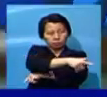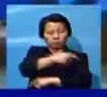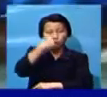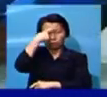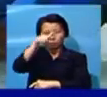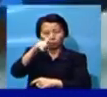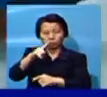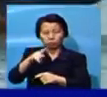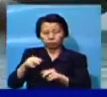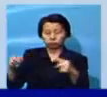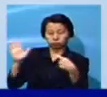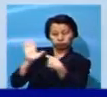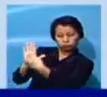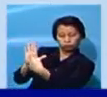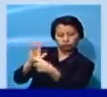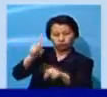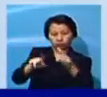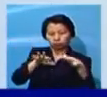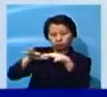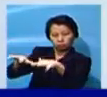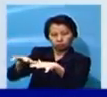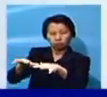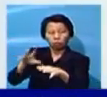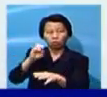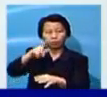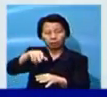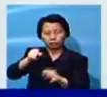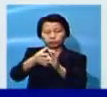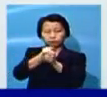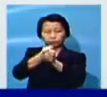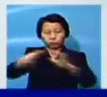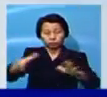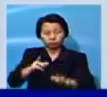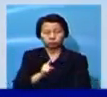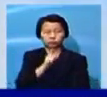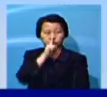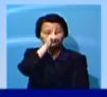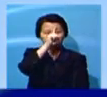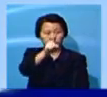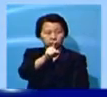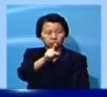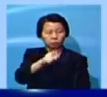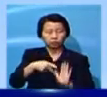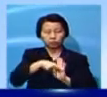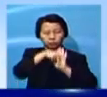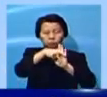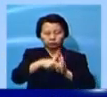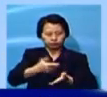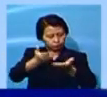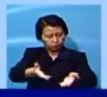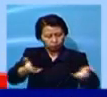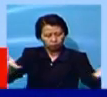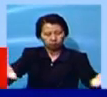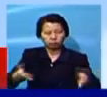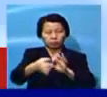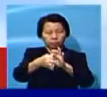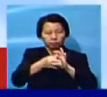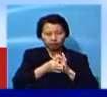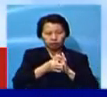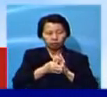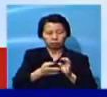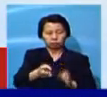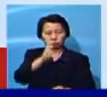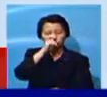seb kan kepada umum senario operasi menyelamat yang sebenar turut dipamirkan aset-aset yang dimiliki pasukan